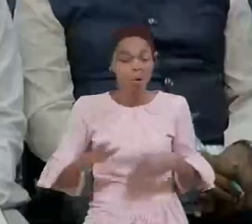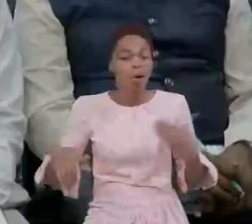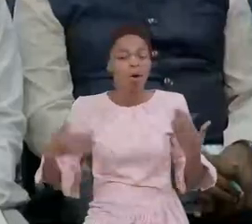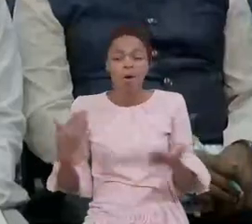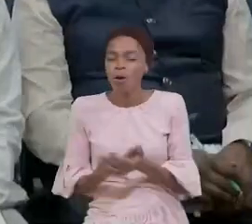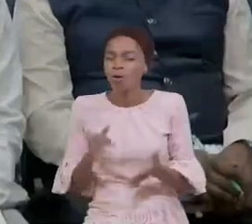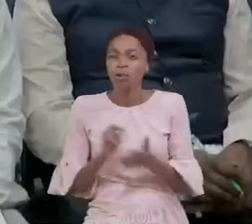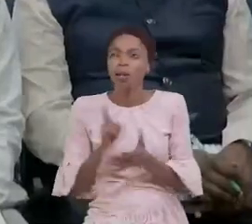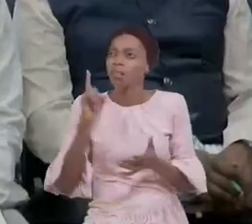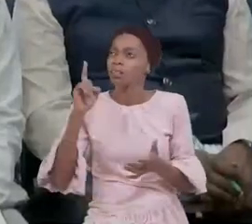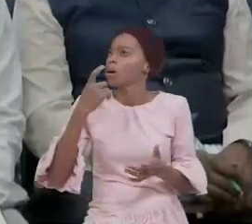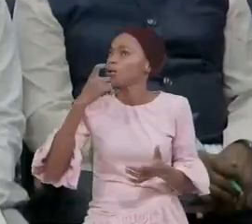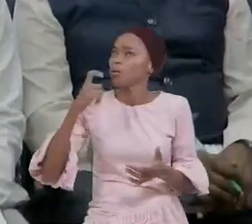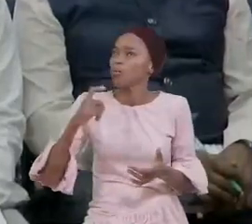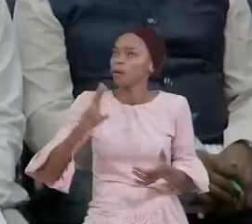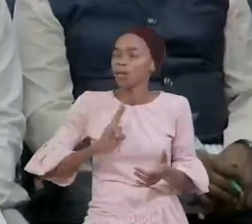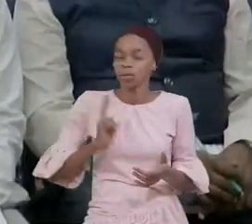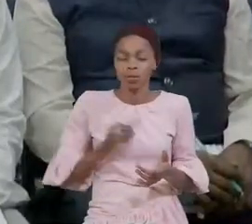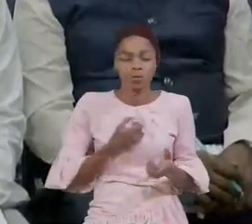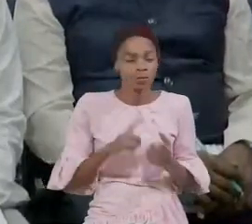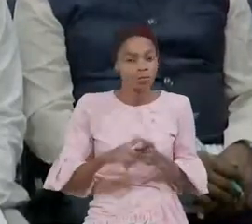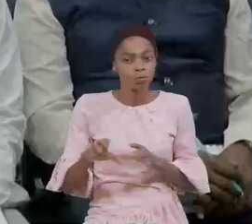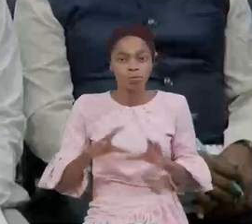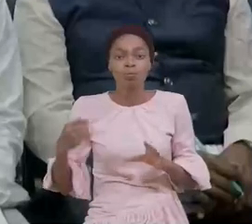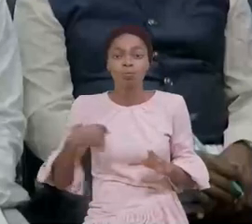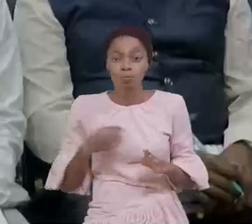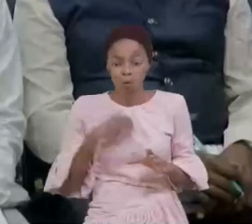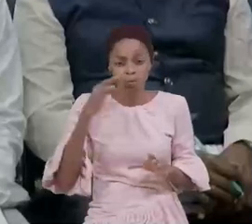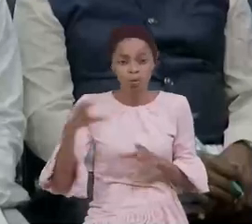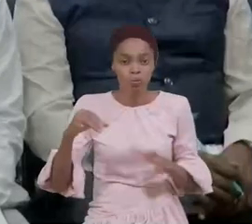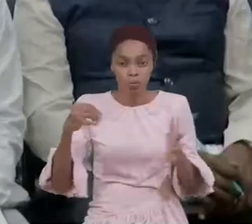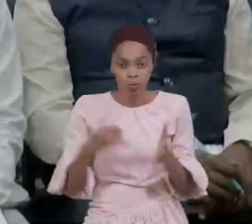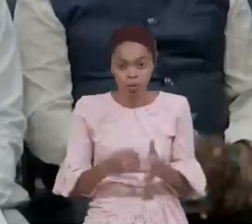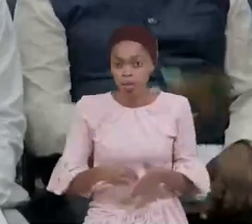que tu nous ordonnes de faire, nous le ferons,